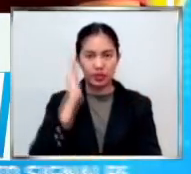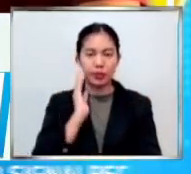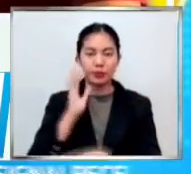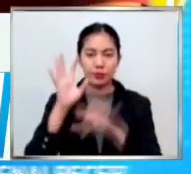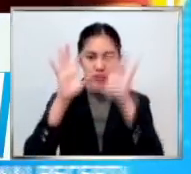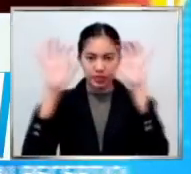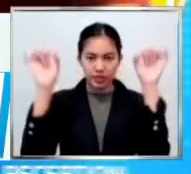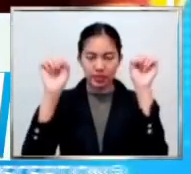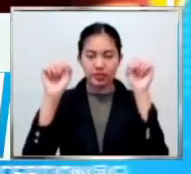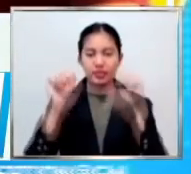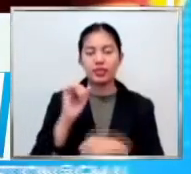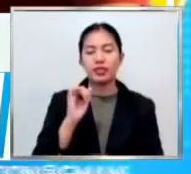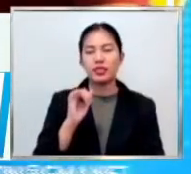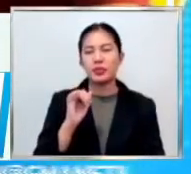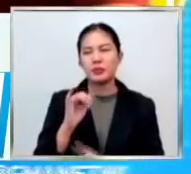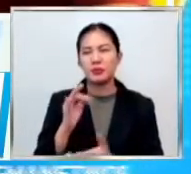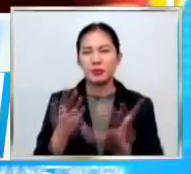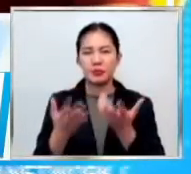kung maski 3 months lang